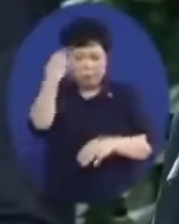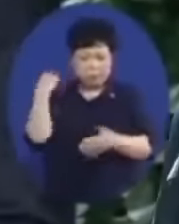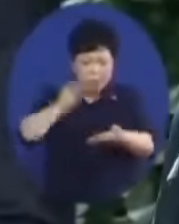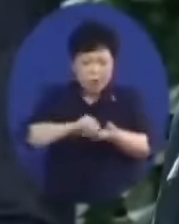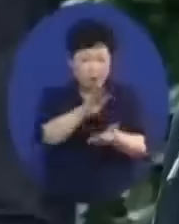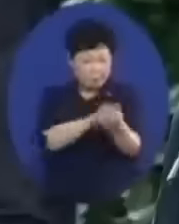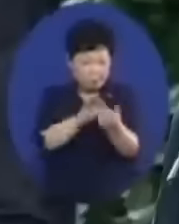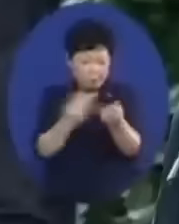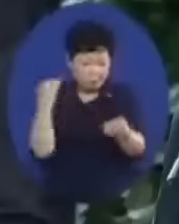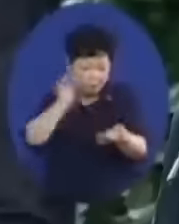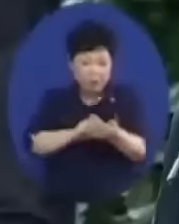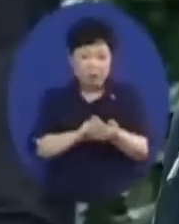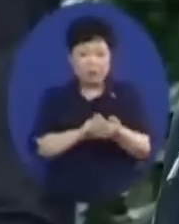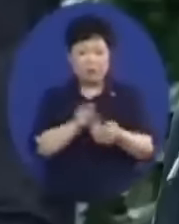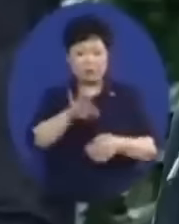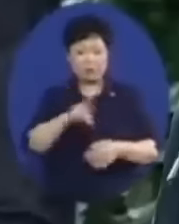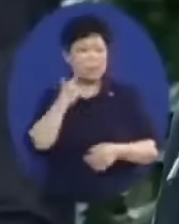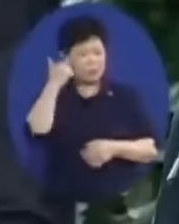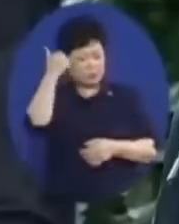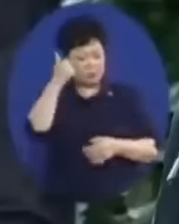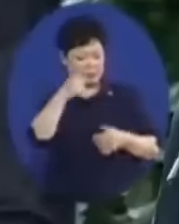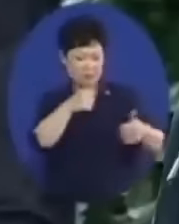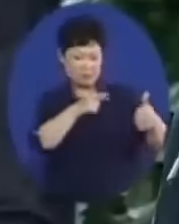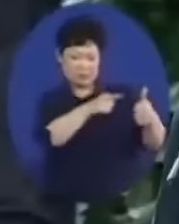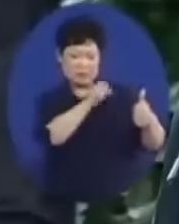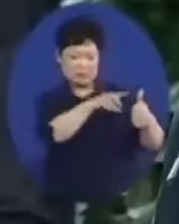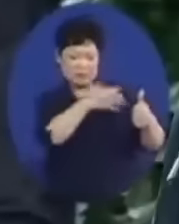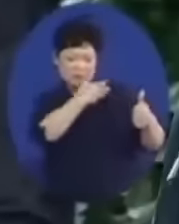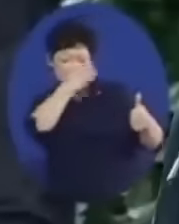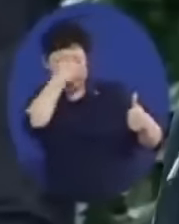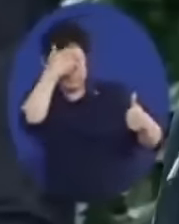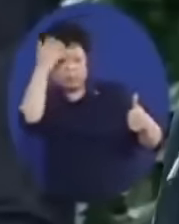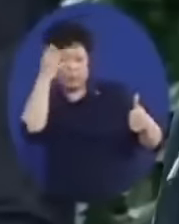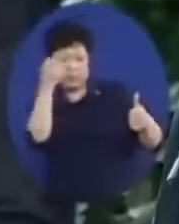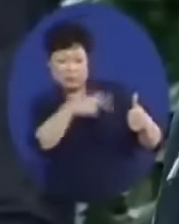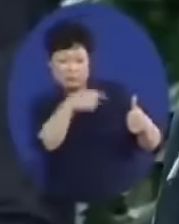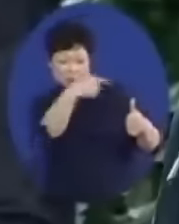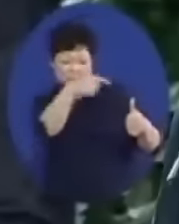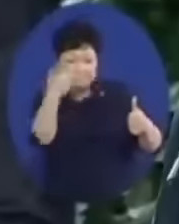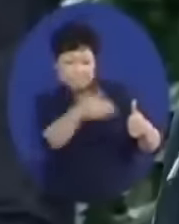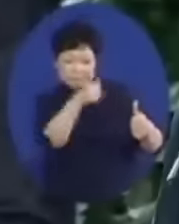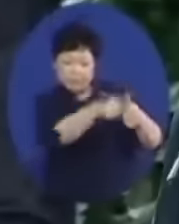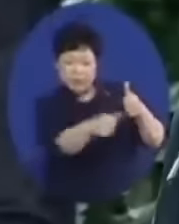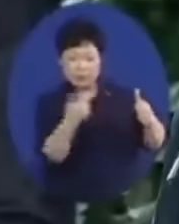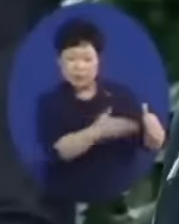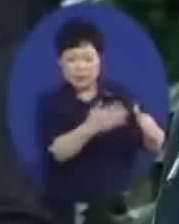하기 시작한 것입니다. 에드워드 목사님은 그에게 꿈을 상기시켜주며 그릇된 생활을